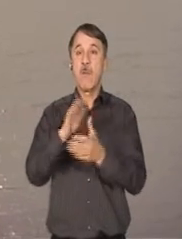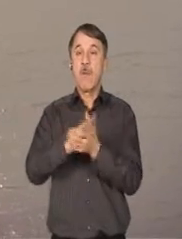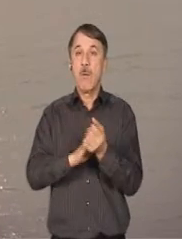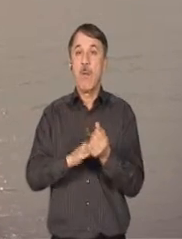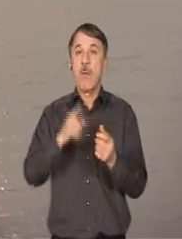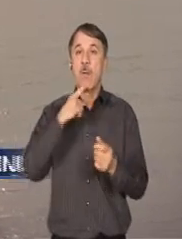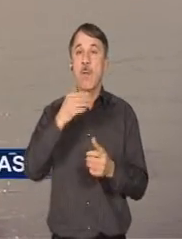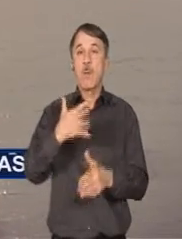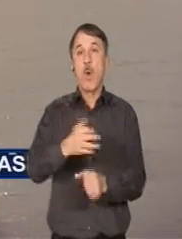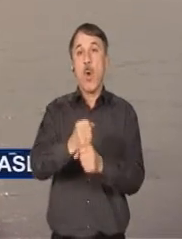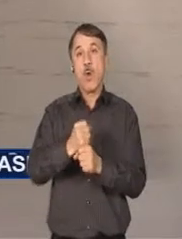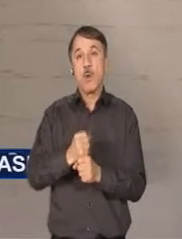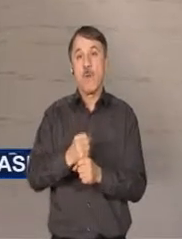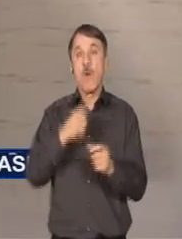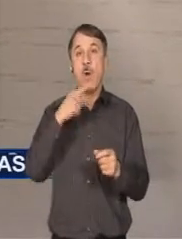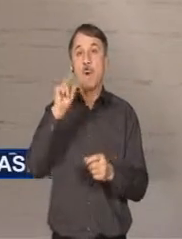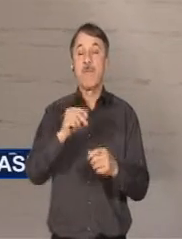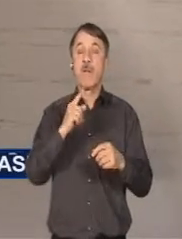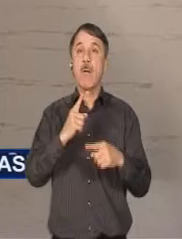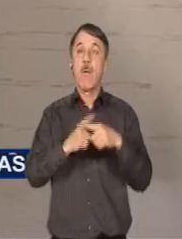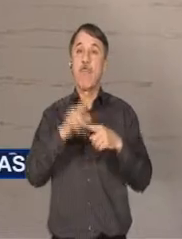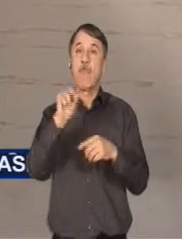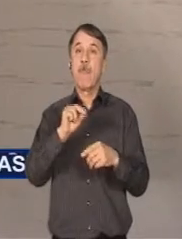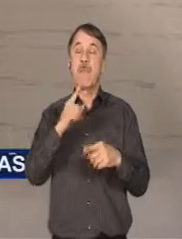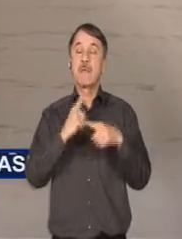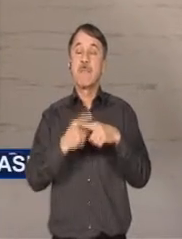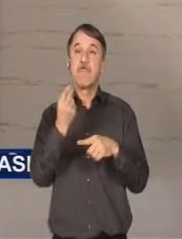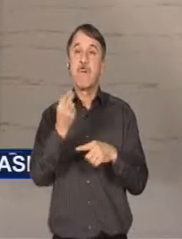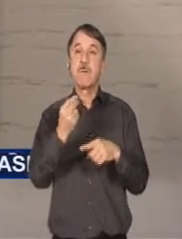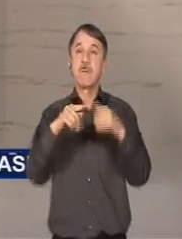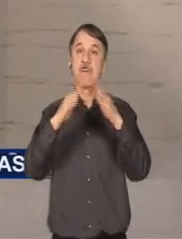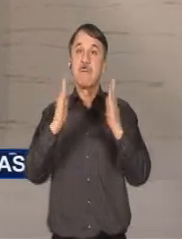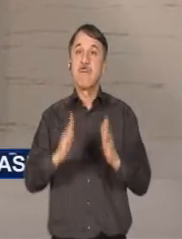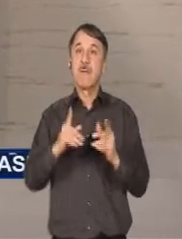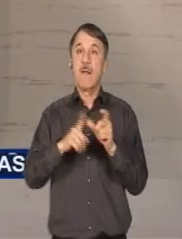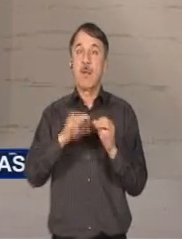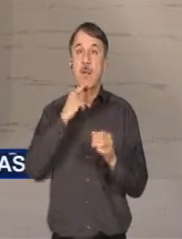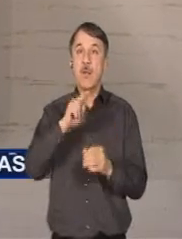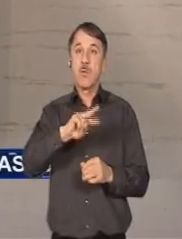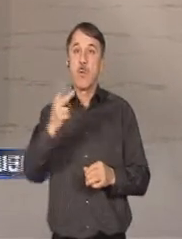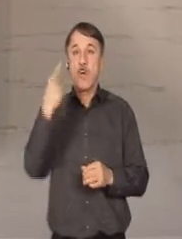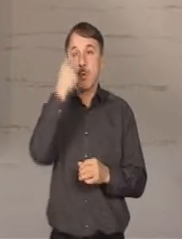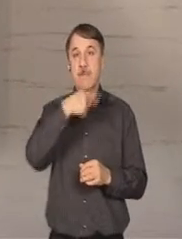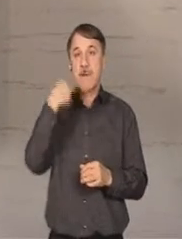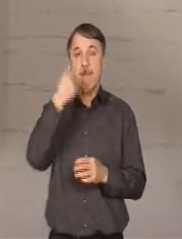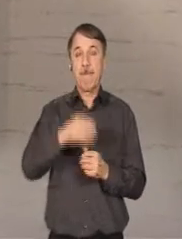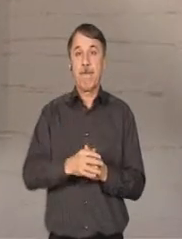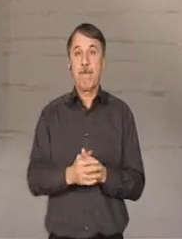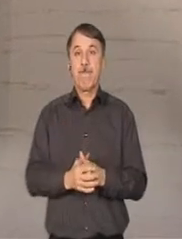godine, ali više ne kao državno, već kao crkveno odlikovanje Srpske pravoslavne crkve i ima znatno drugačiji